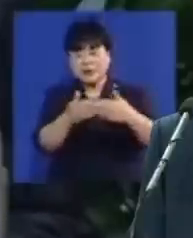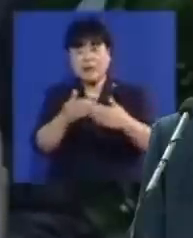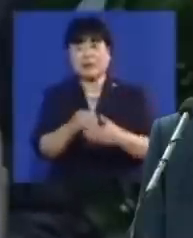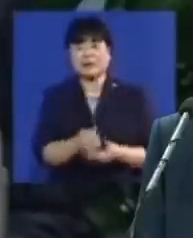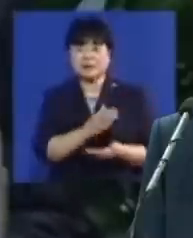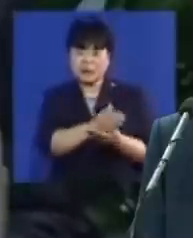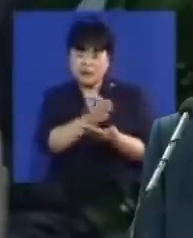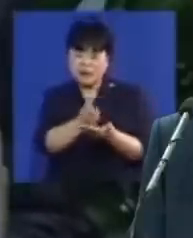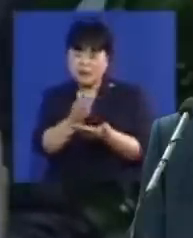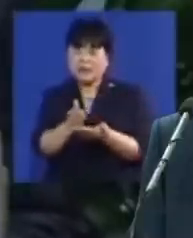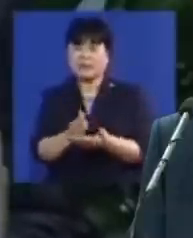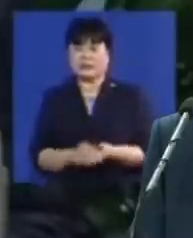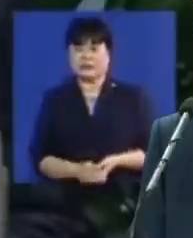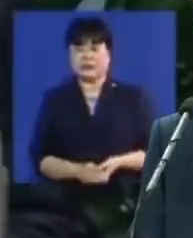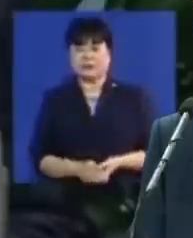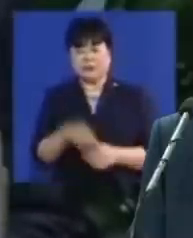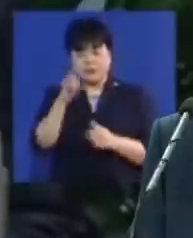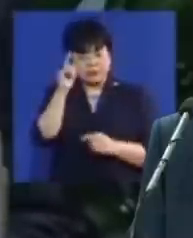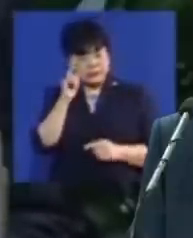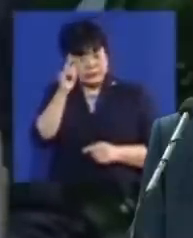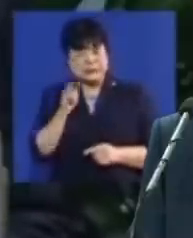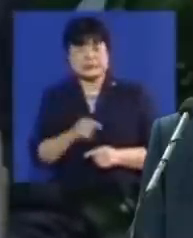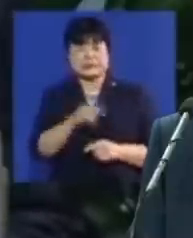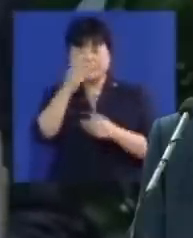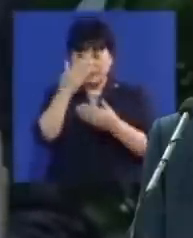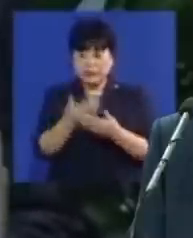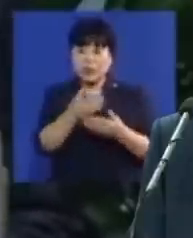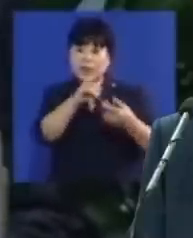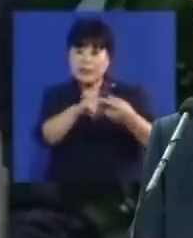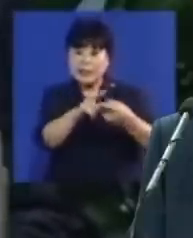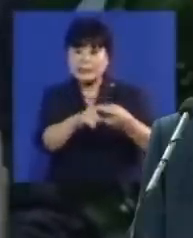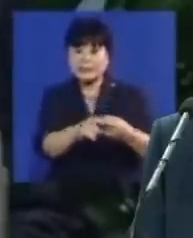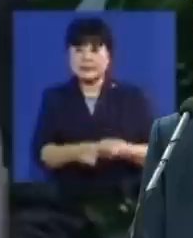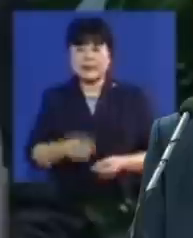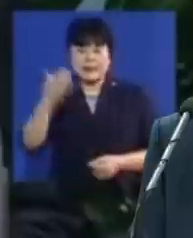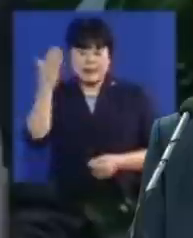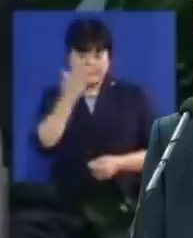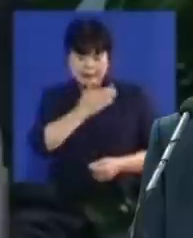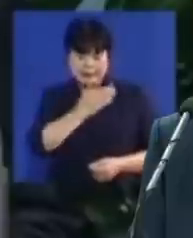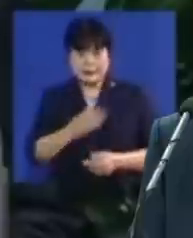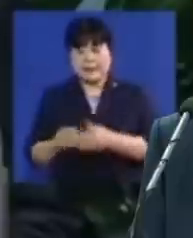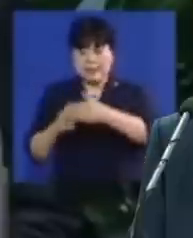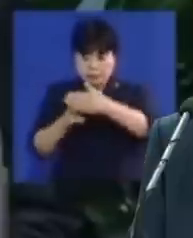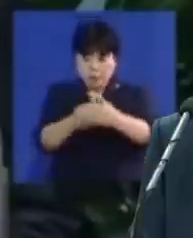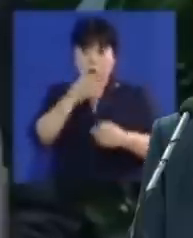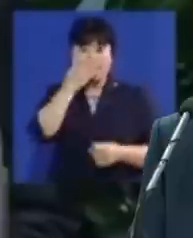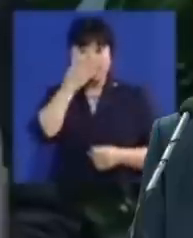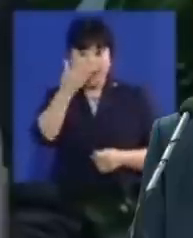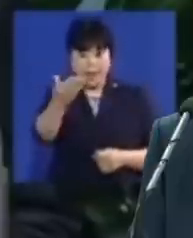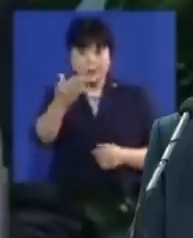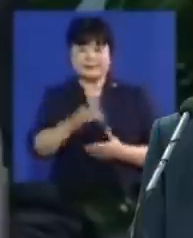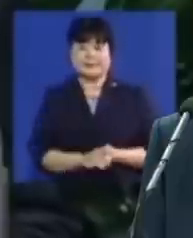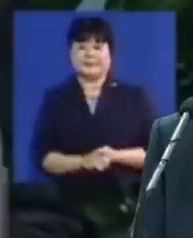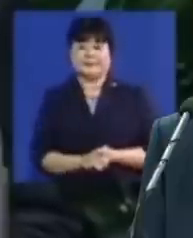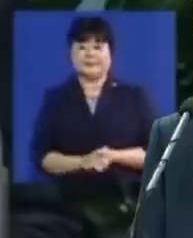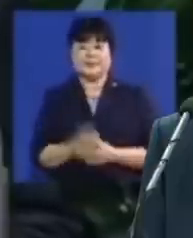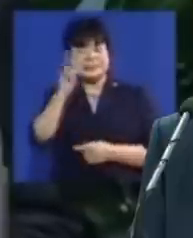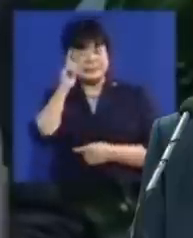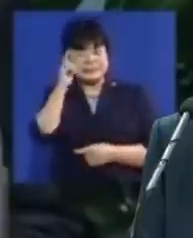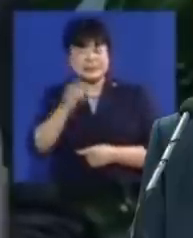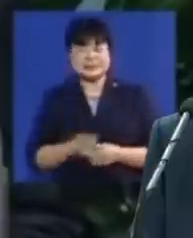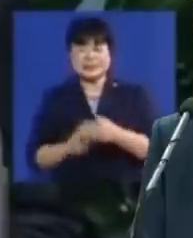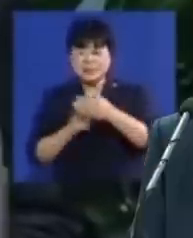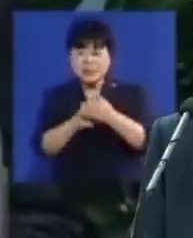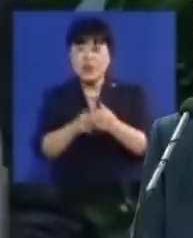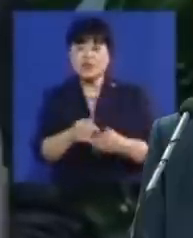무서운 정신적인 스트레스를 다 극복할 수 있고, 그리고 스트레스를 극복할